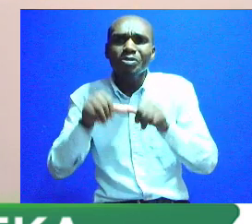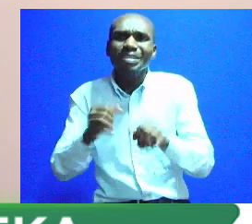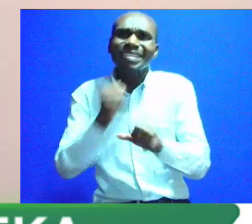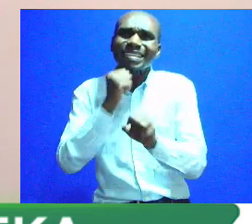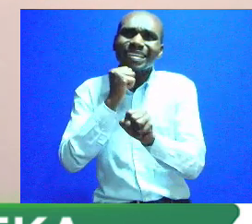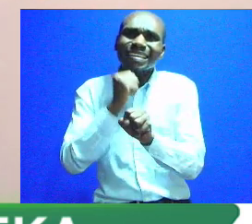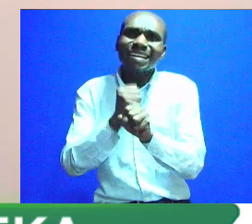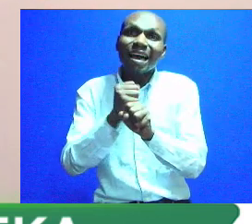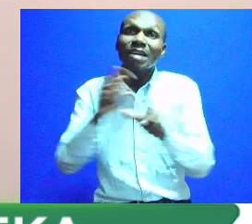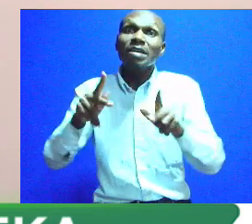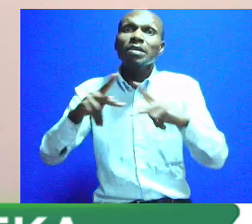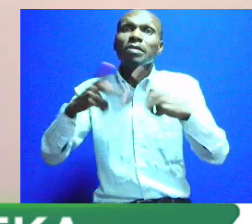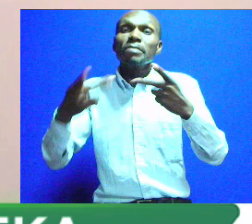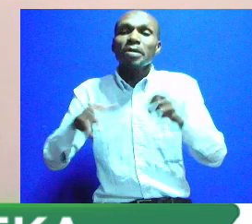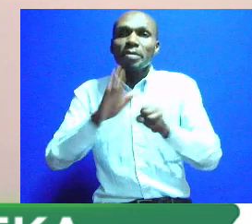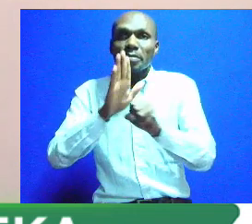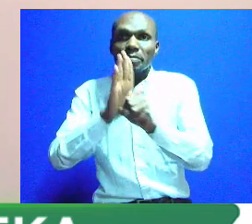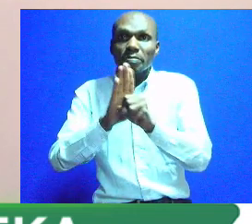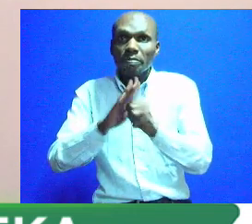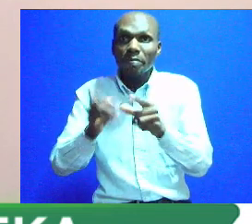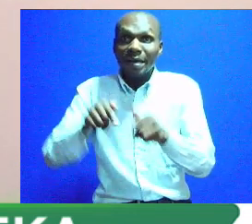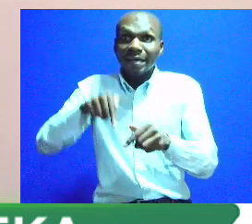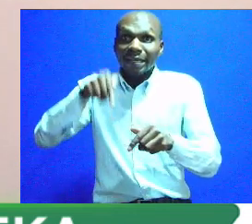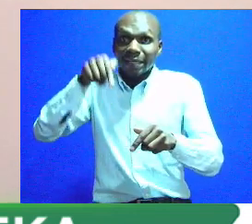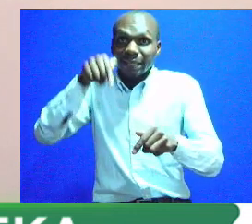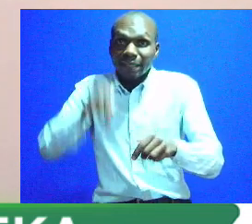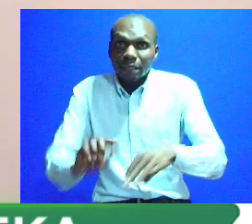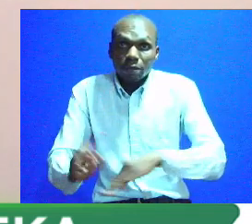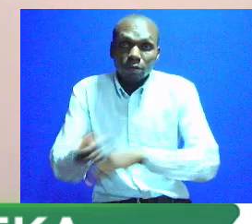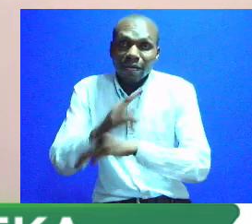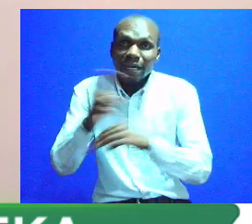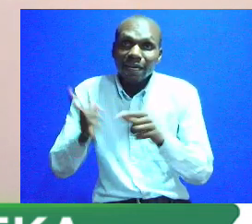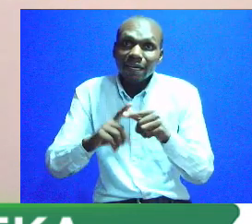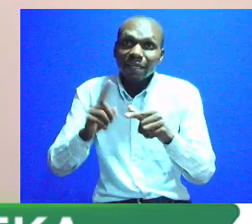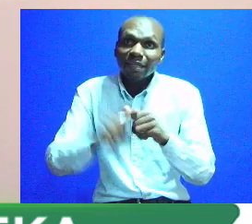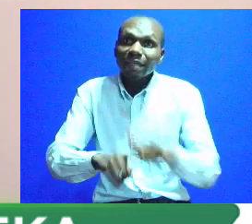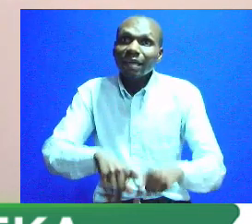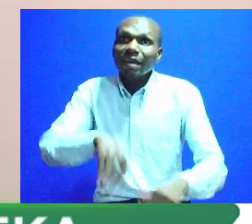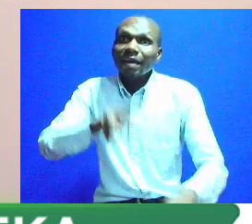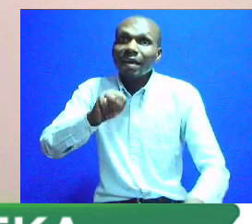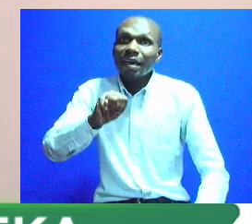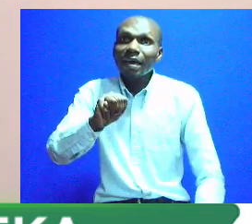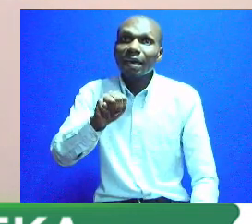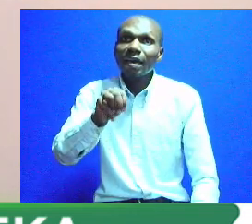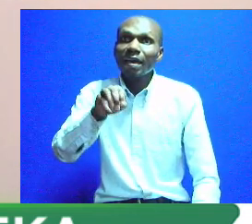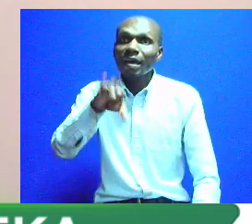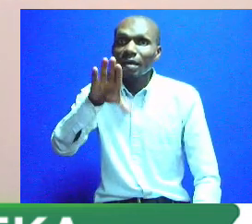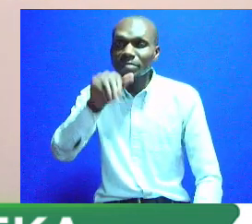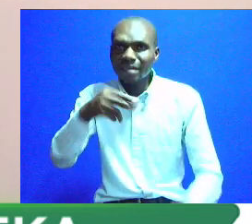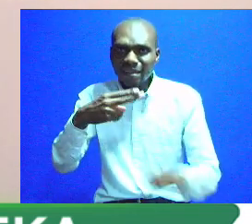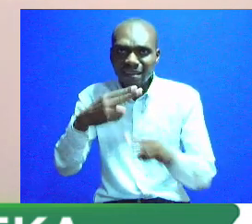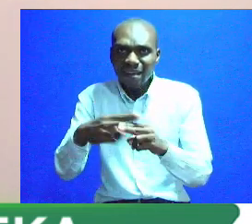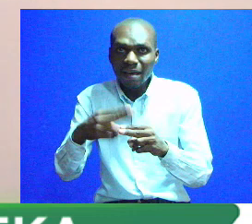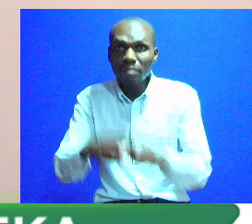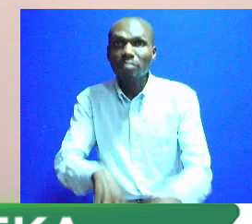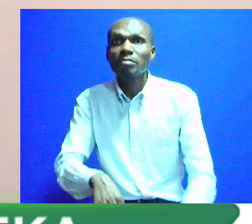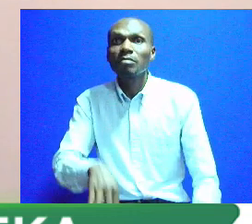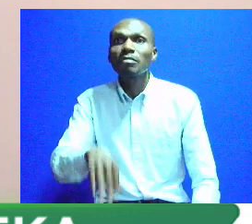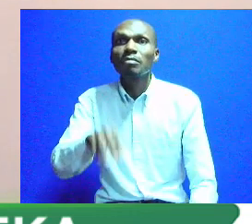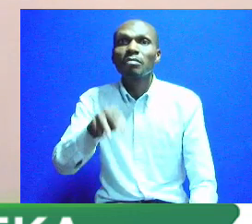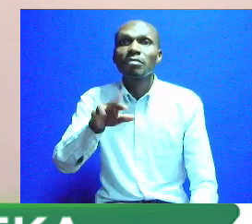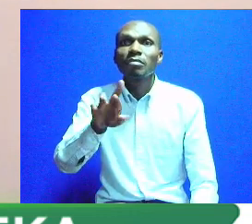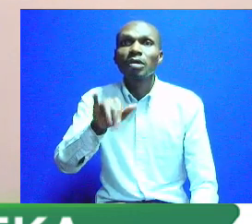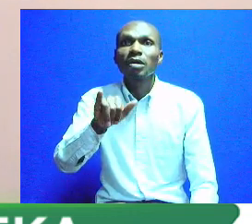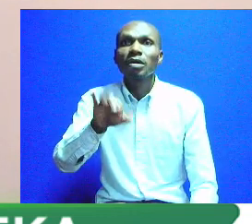chi ward aao litko lialero mwamsewe ward ya Bogeka Richmond manani niganyara koba kwe soke na gotarela ABC